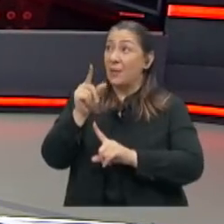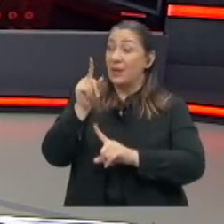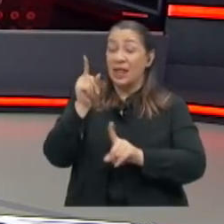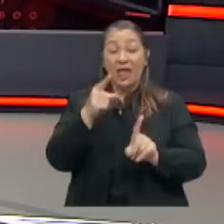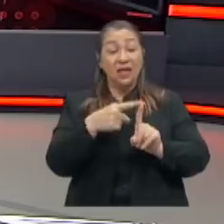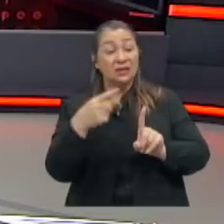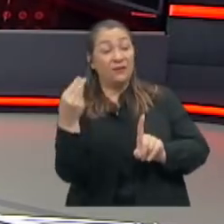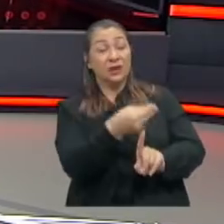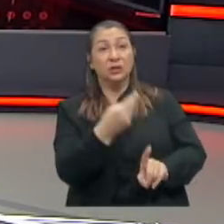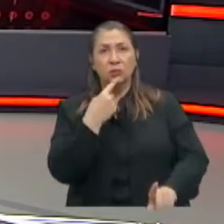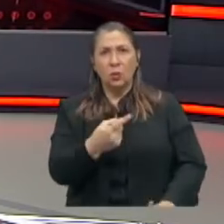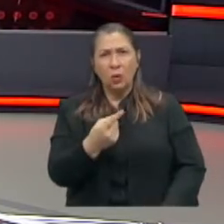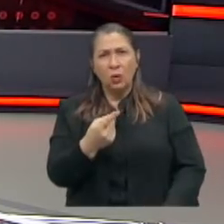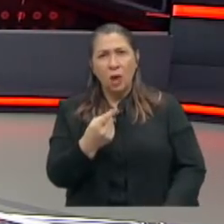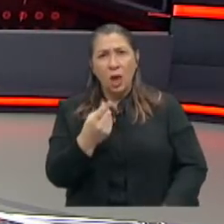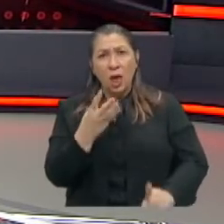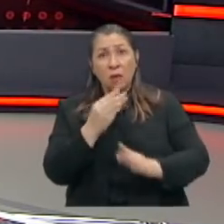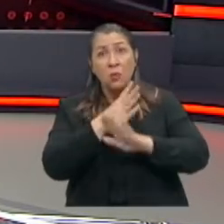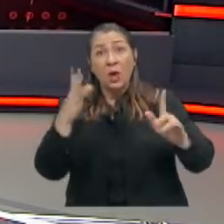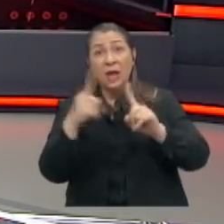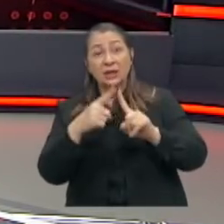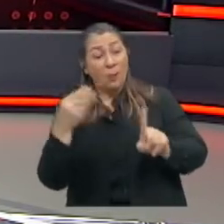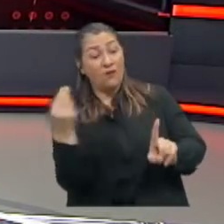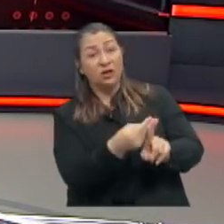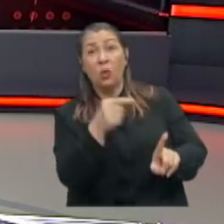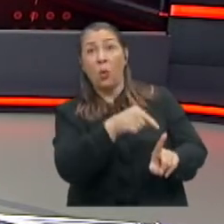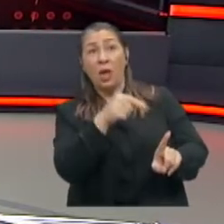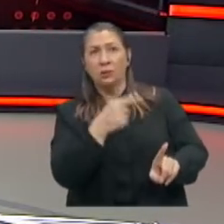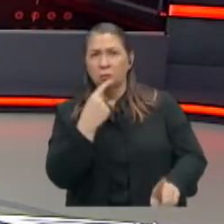İmralı'dakine hesap verecek. En büyük hesabı ona verecek diyor.